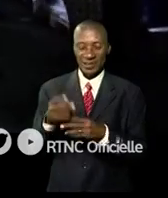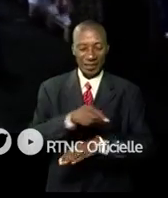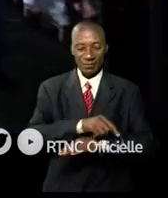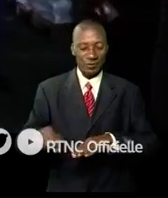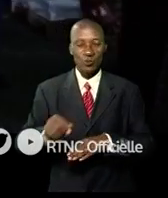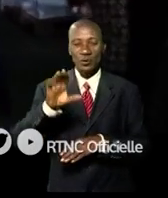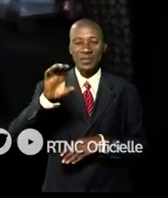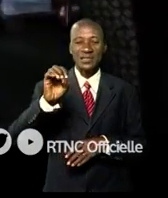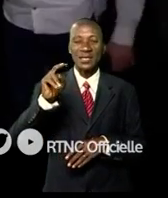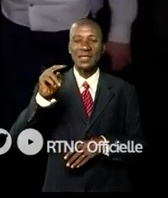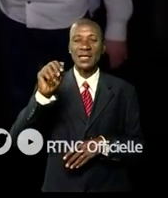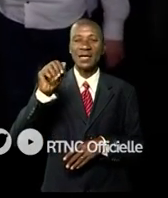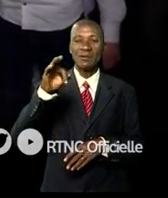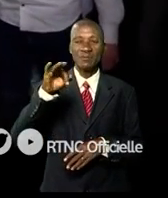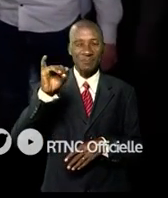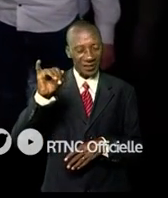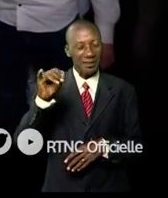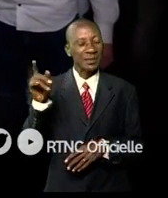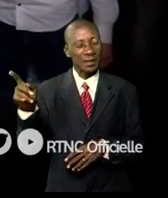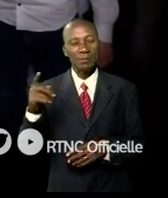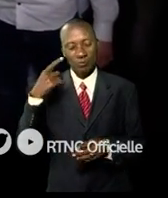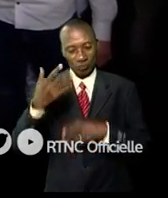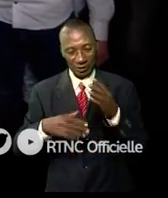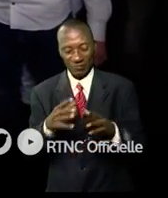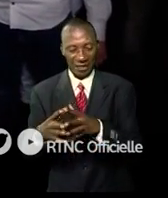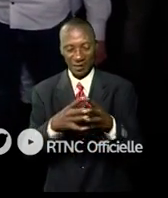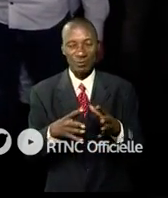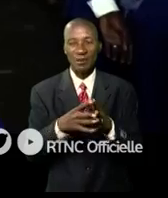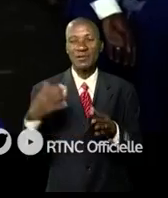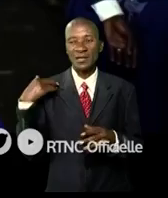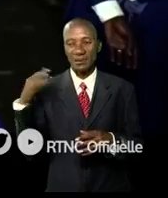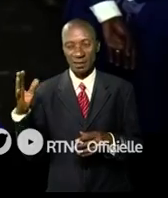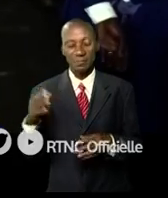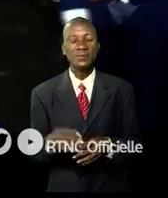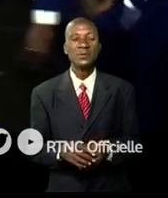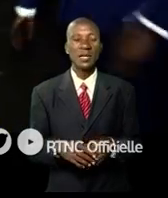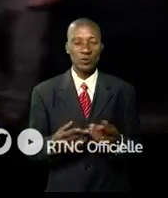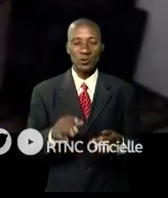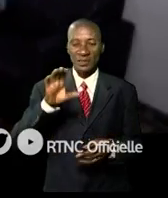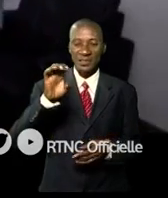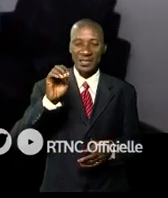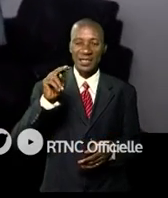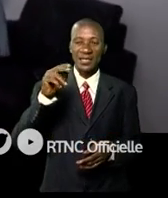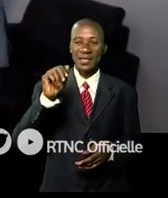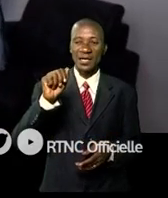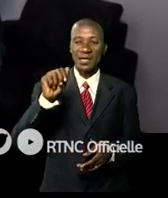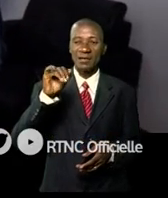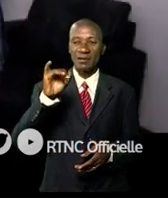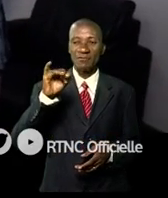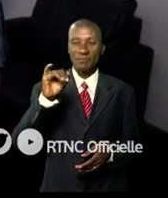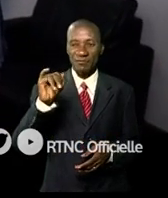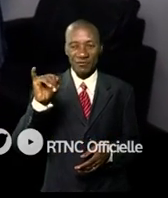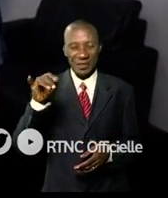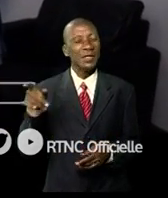autre avenant sur ses contrats de bail qu'il souhaite gagnant-gagnant. Et comme à la tradition, le directeur général